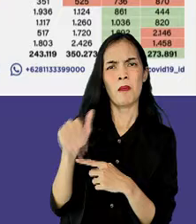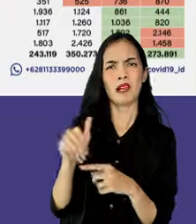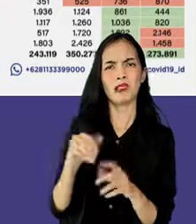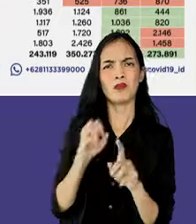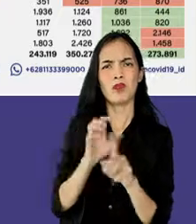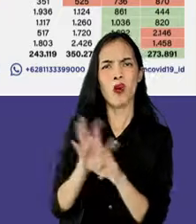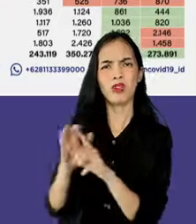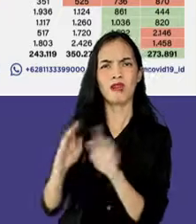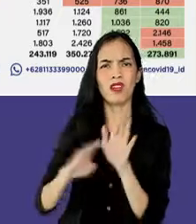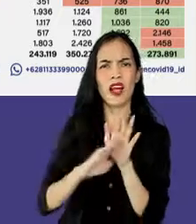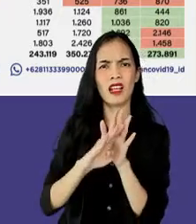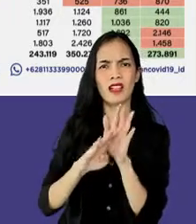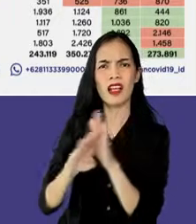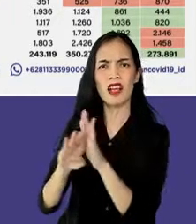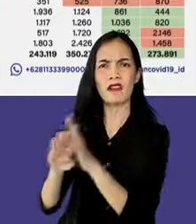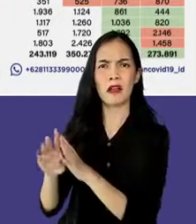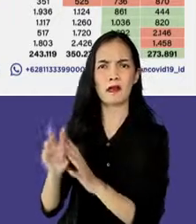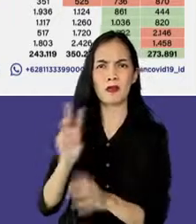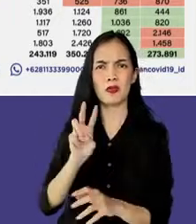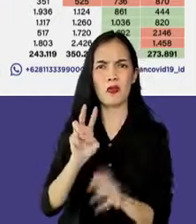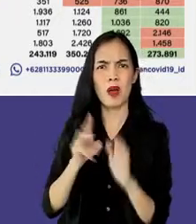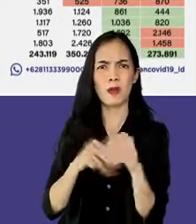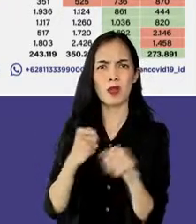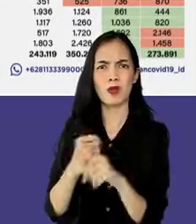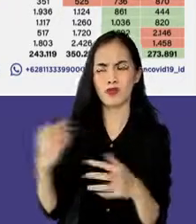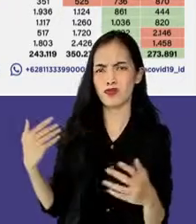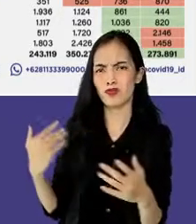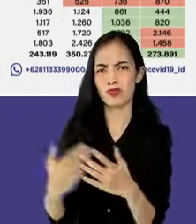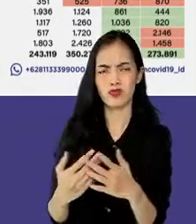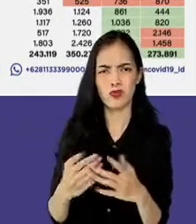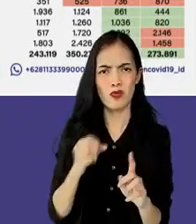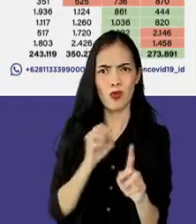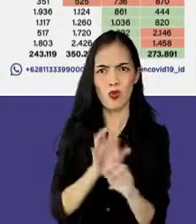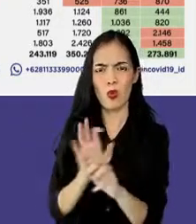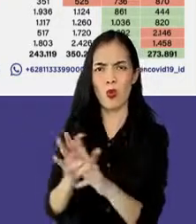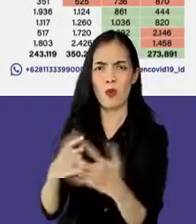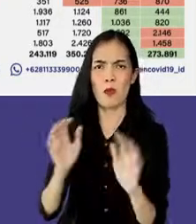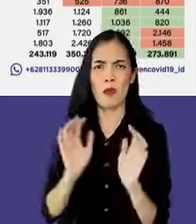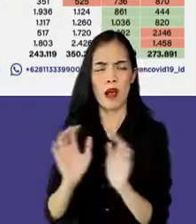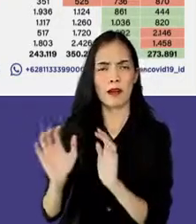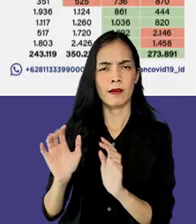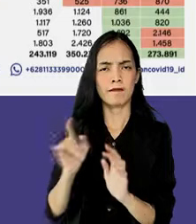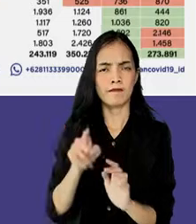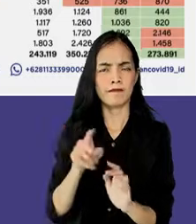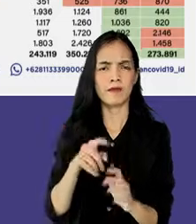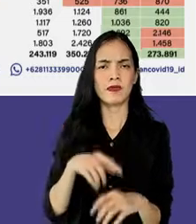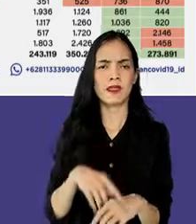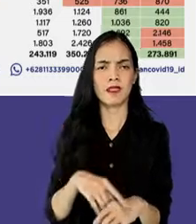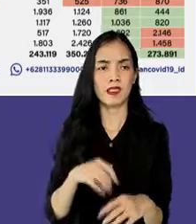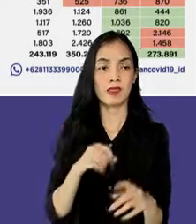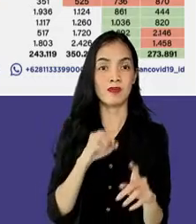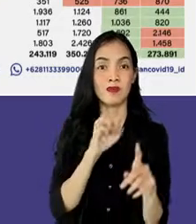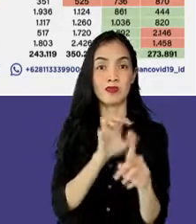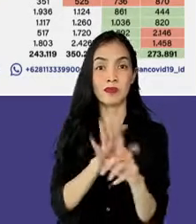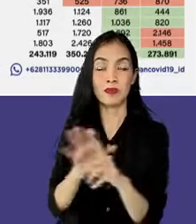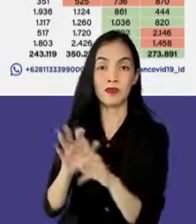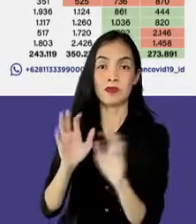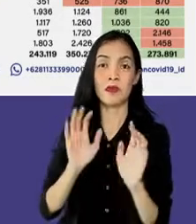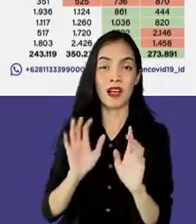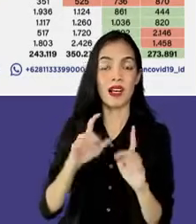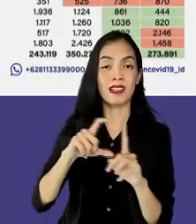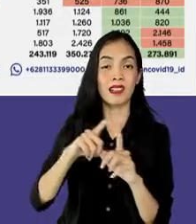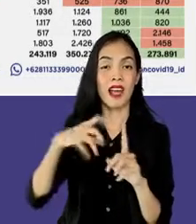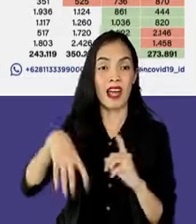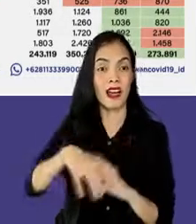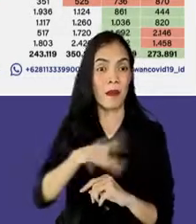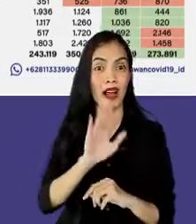kenaikan kasus positif selama dua minggu terakhir kenaikan kasus yang belum juga dapat ditekan pada sebagian besar